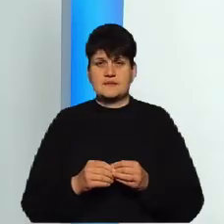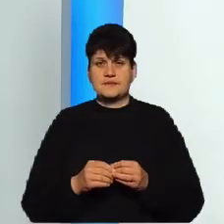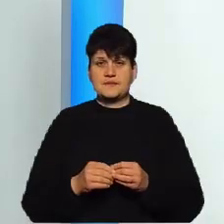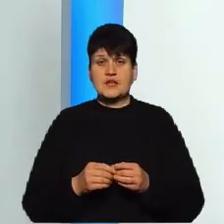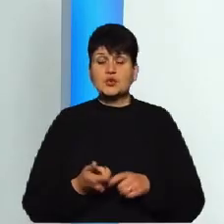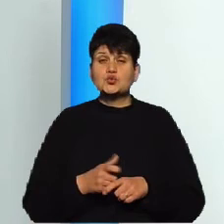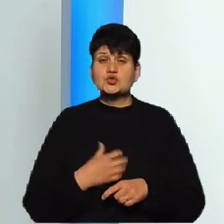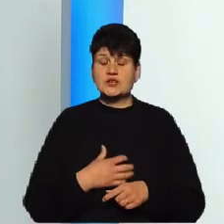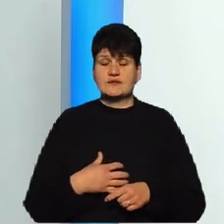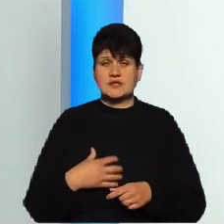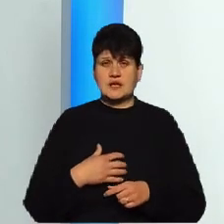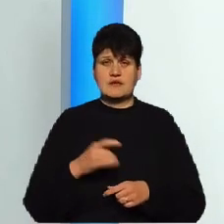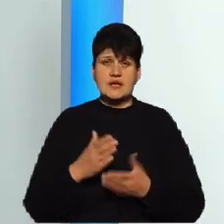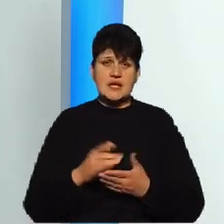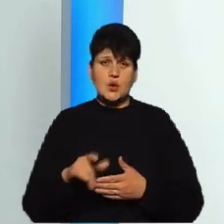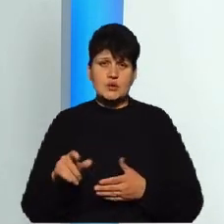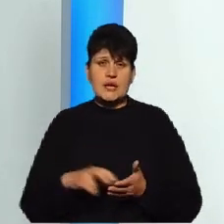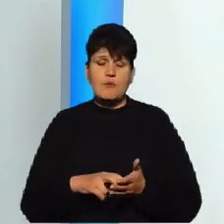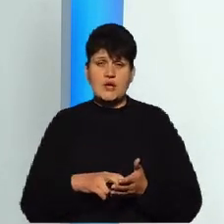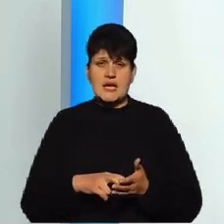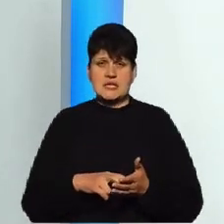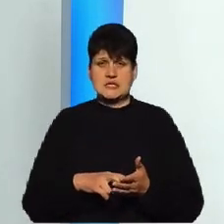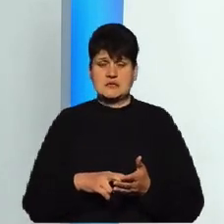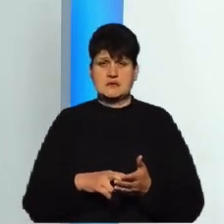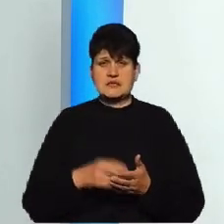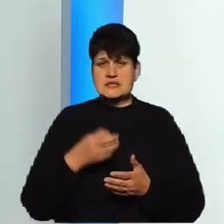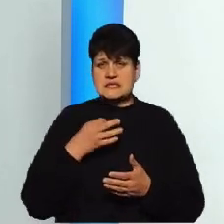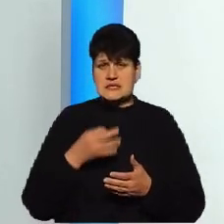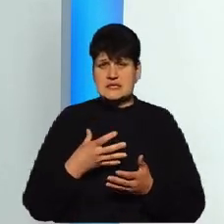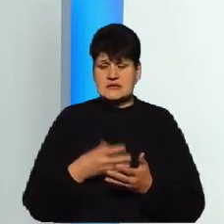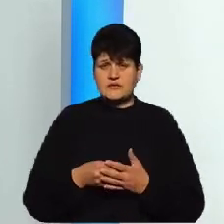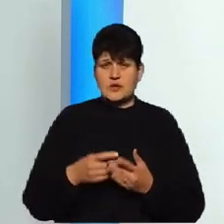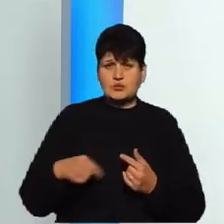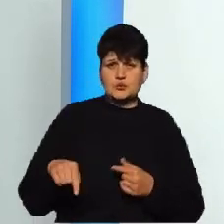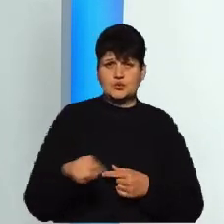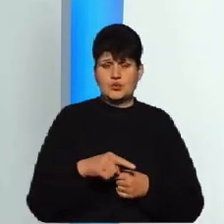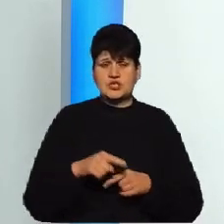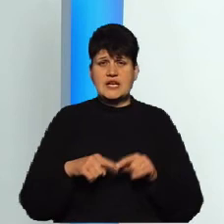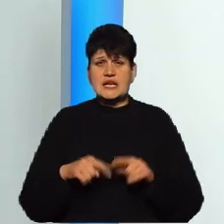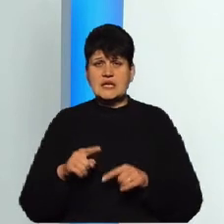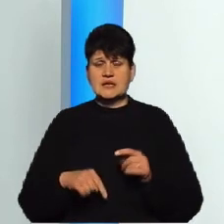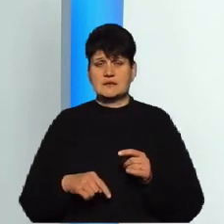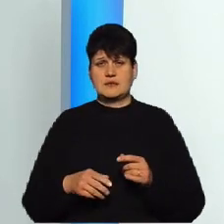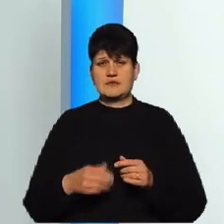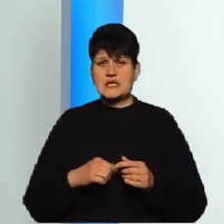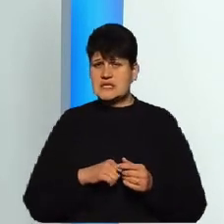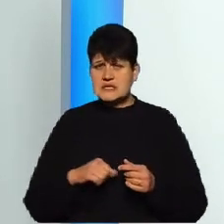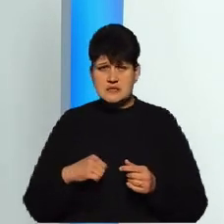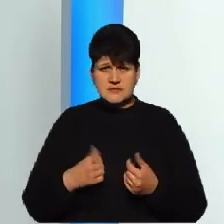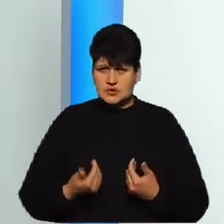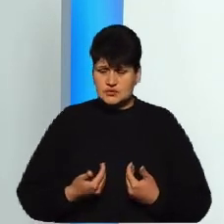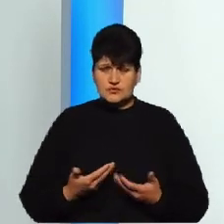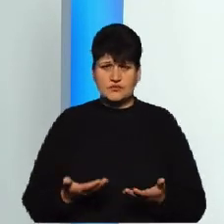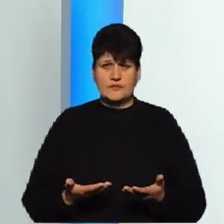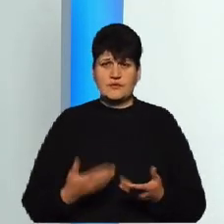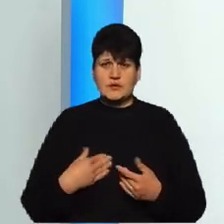Є люди, які бояться признатися навіть в своєму оточенні, близьким, своїм рідним. І вони сам на сам з цим живуть. І вони